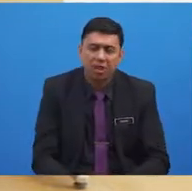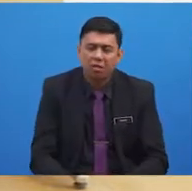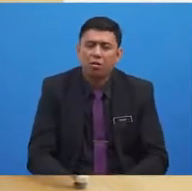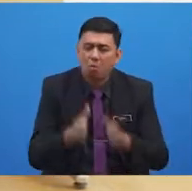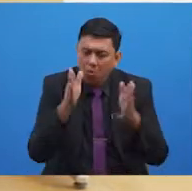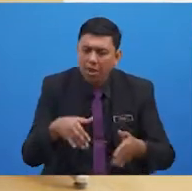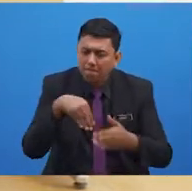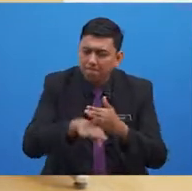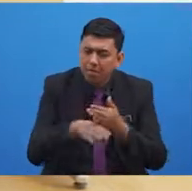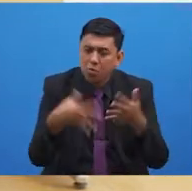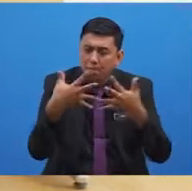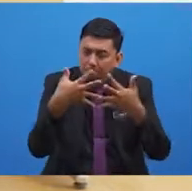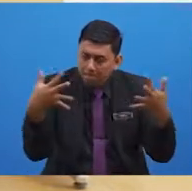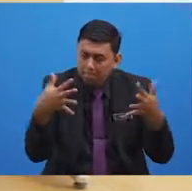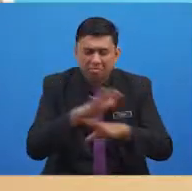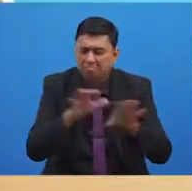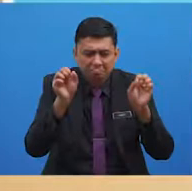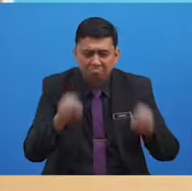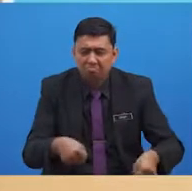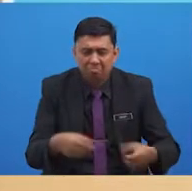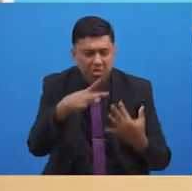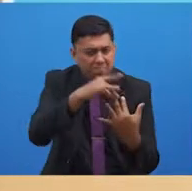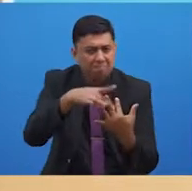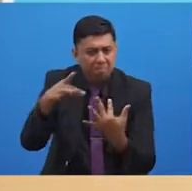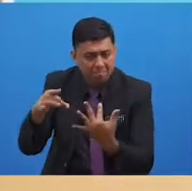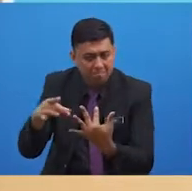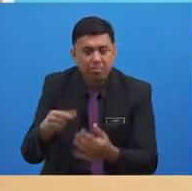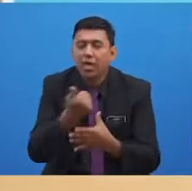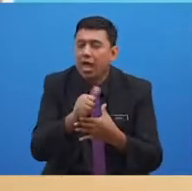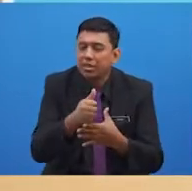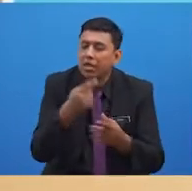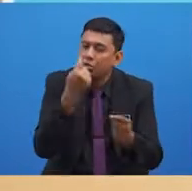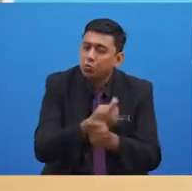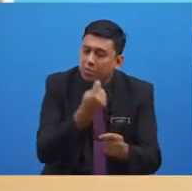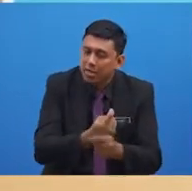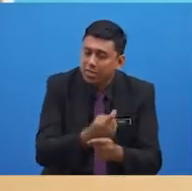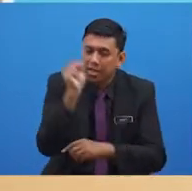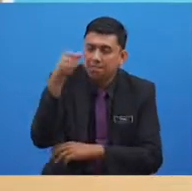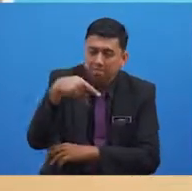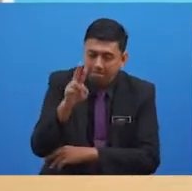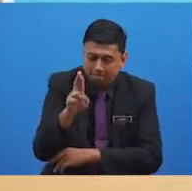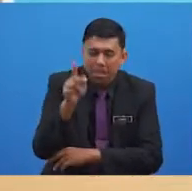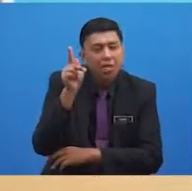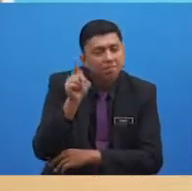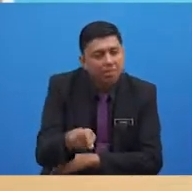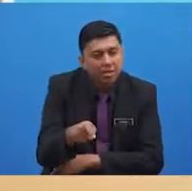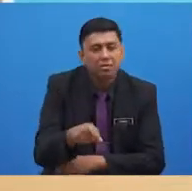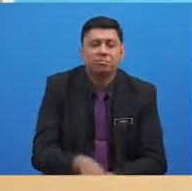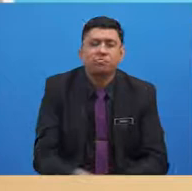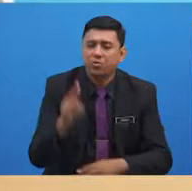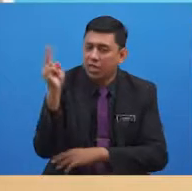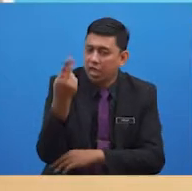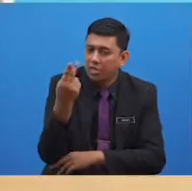penjara tidak layak untuk mengundi? Inilah antara tugas SPR untuk memastikan